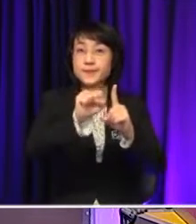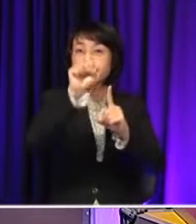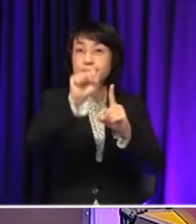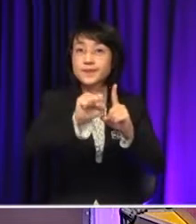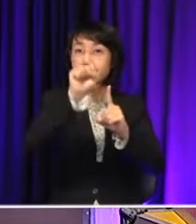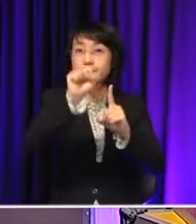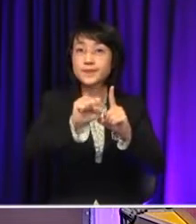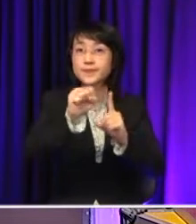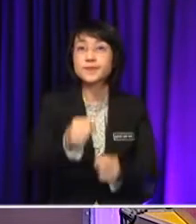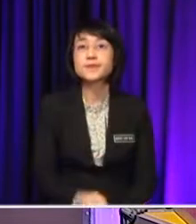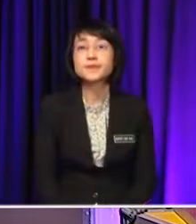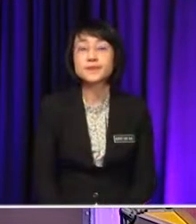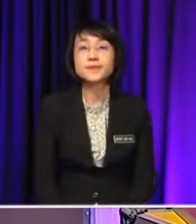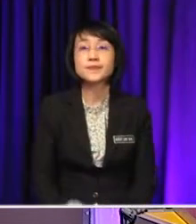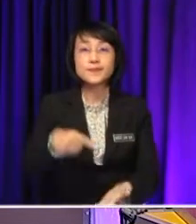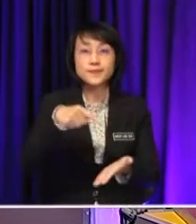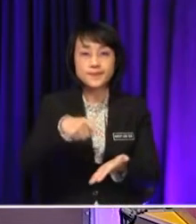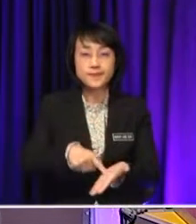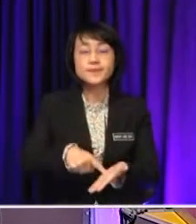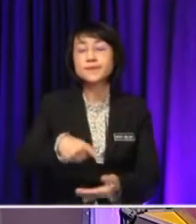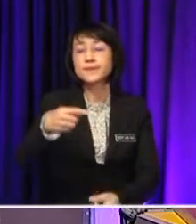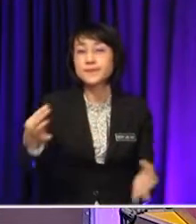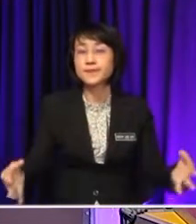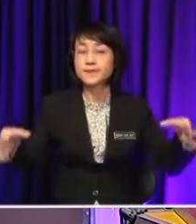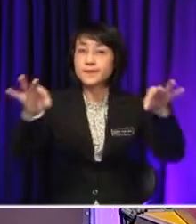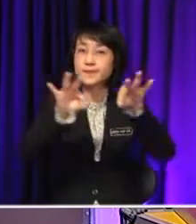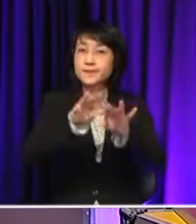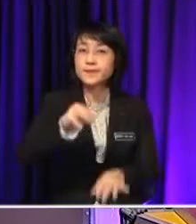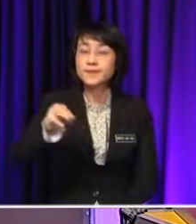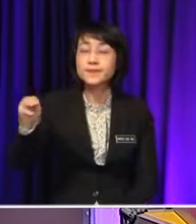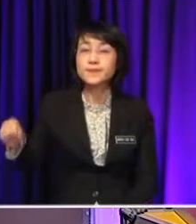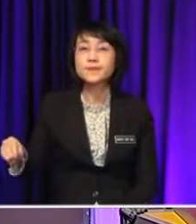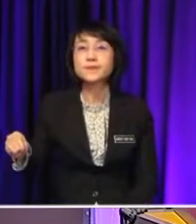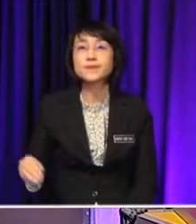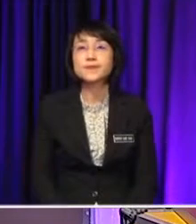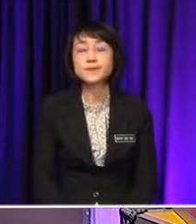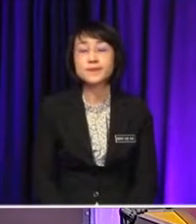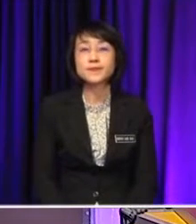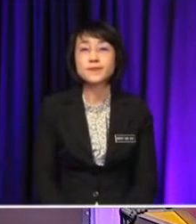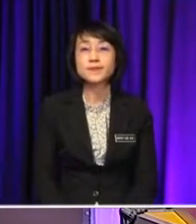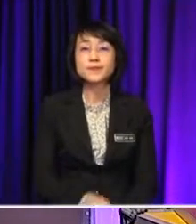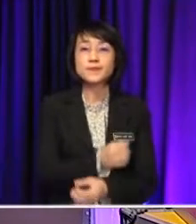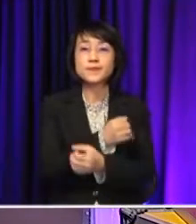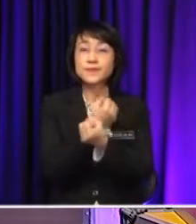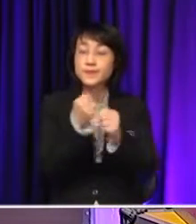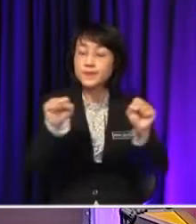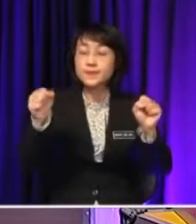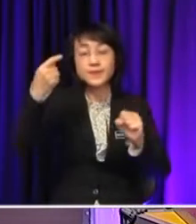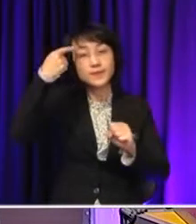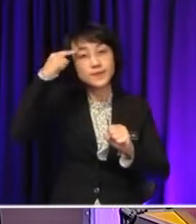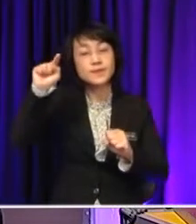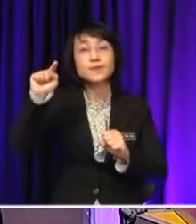ini adalah fakta penting untuk murid-murid kuasai sebagai persediaan menghadapi proses SPM yang tak lama lagi